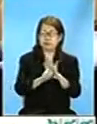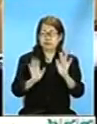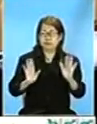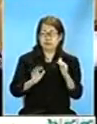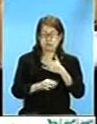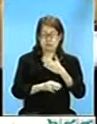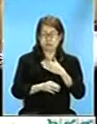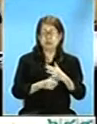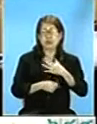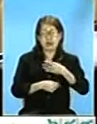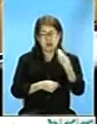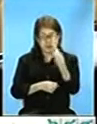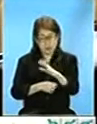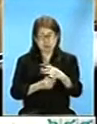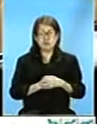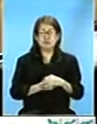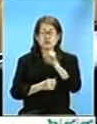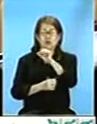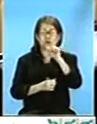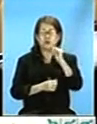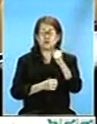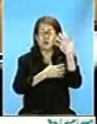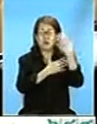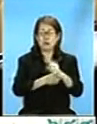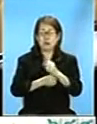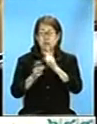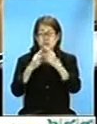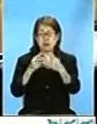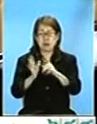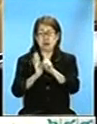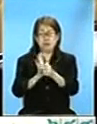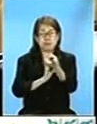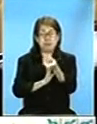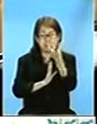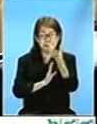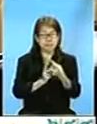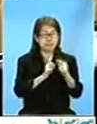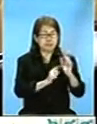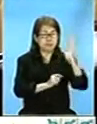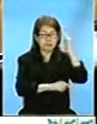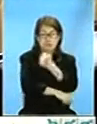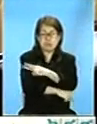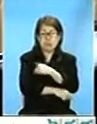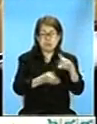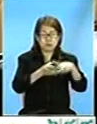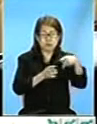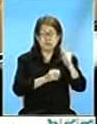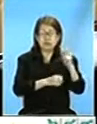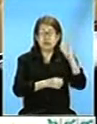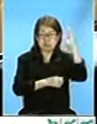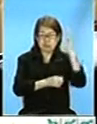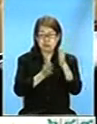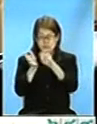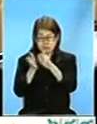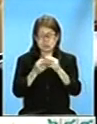เมื่อกี้ผมอนุญาตให้ท่านบุญยอดได้พูดซึ่งท่านบอกใช้เวลาไม่มากครับแล้วคุณหมอก็ประท้วงถ้าจะประท้วงก็ประท้ว